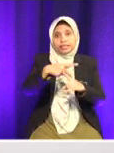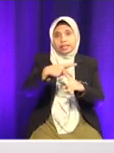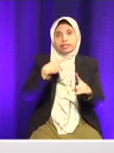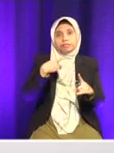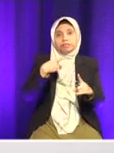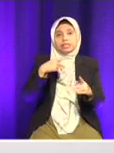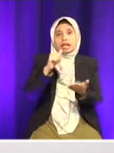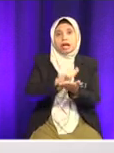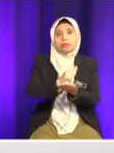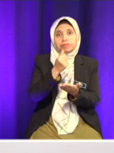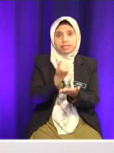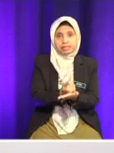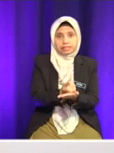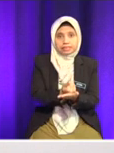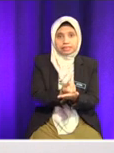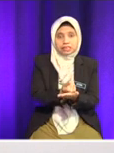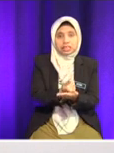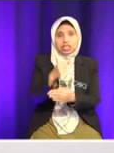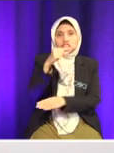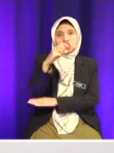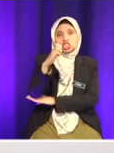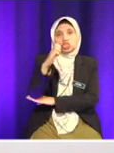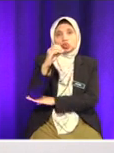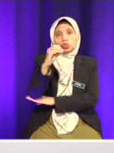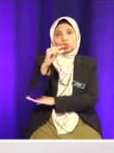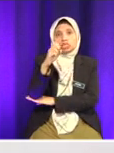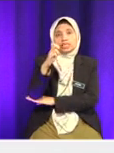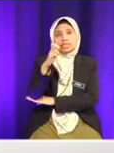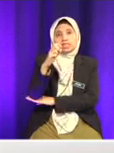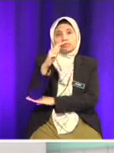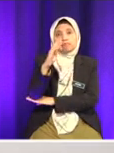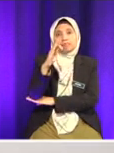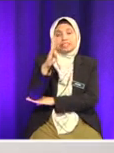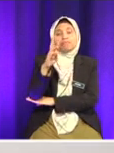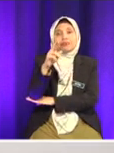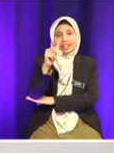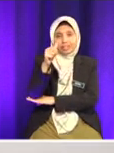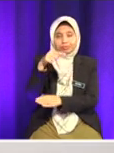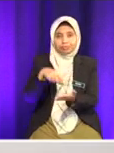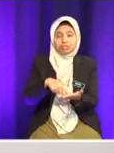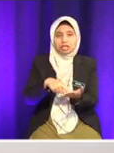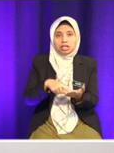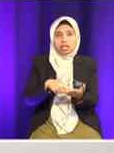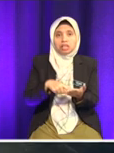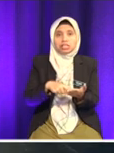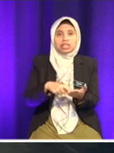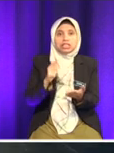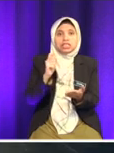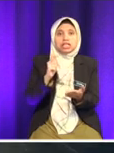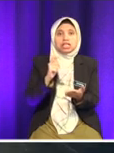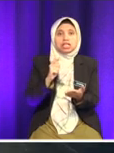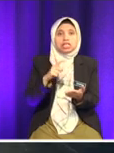aplikasi geogebra ini tadi kejuru rumah Kris